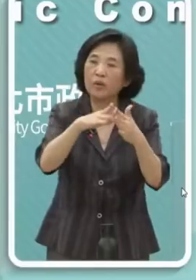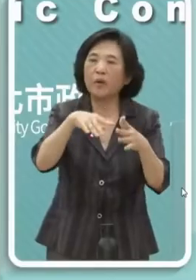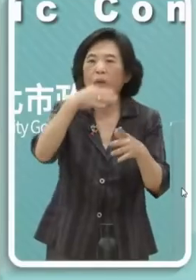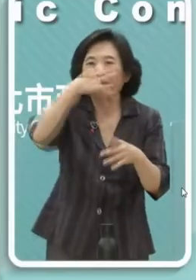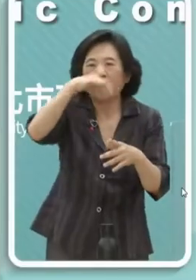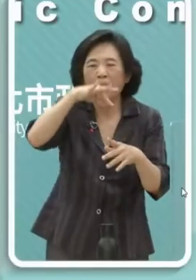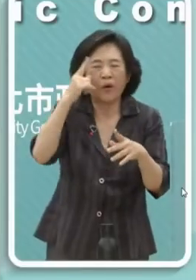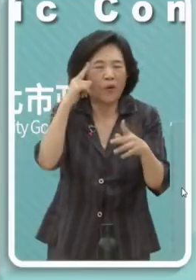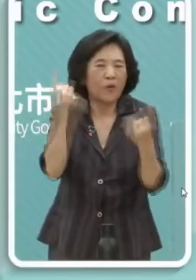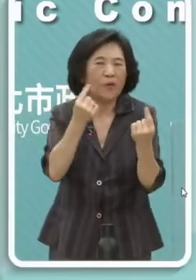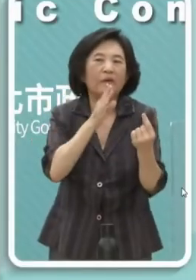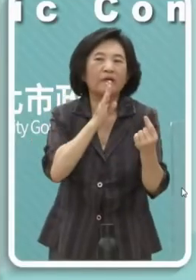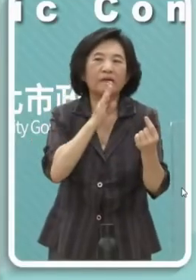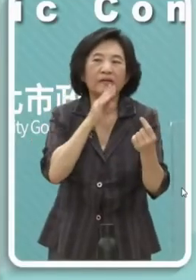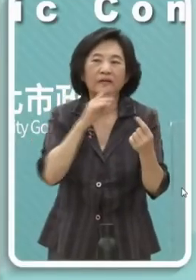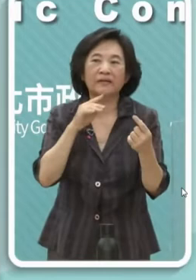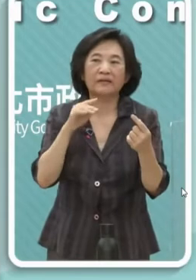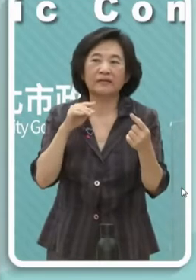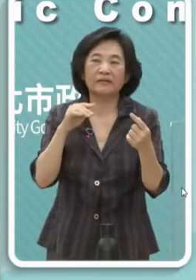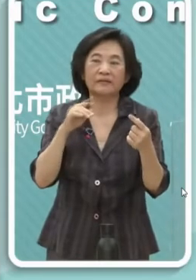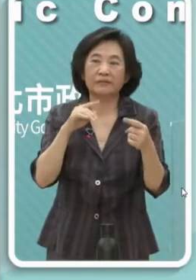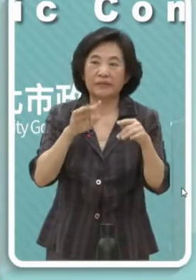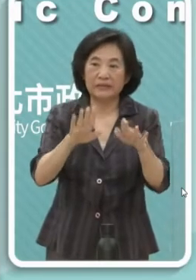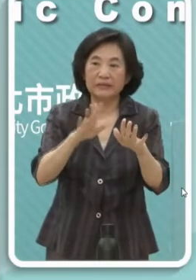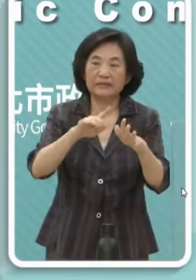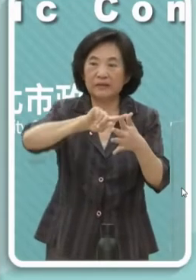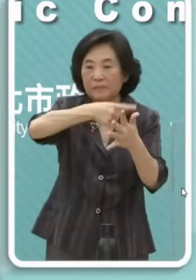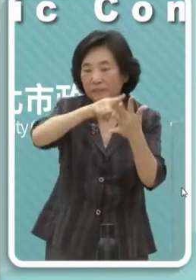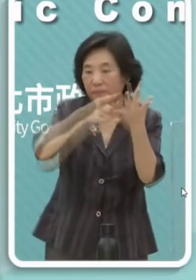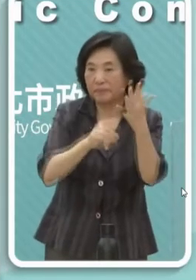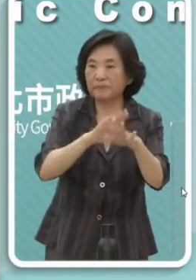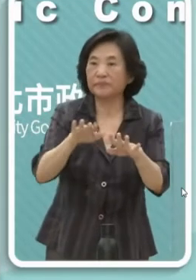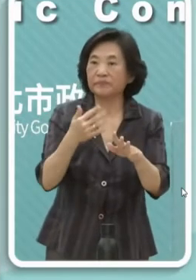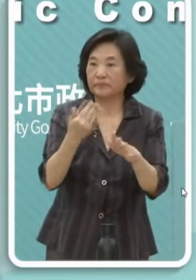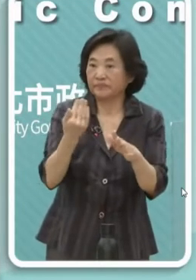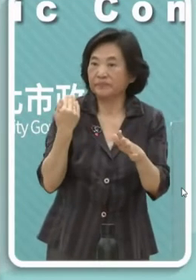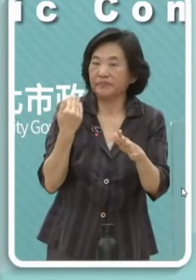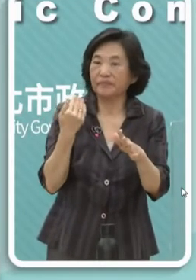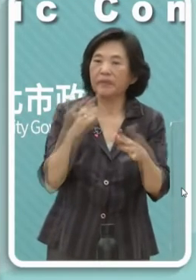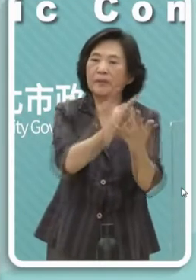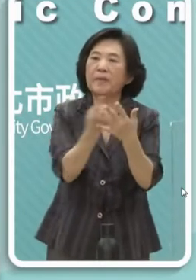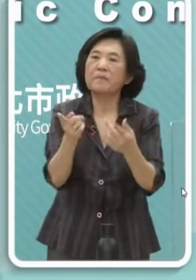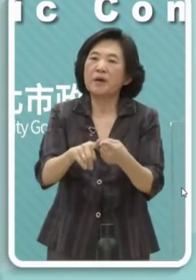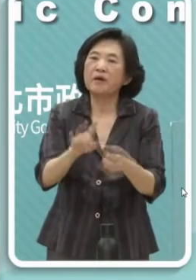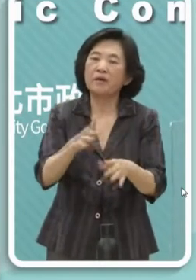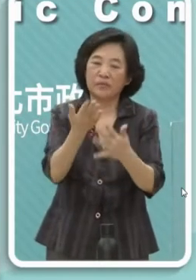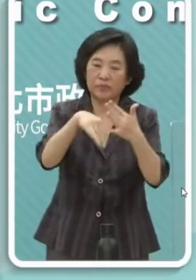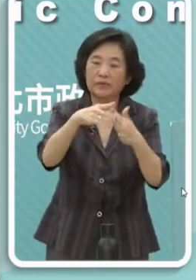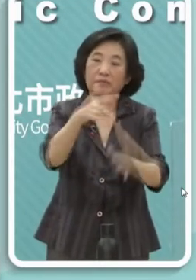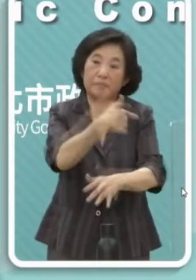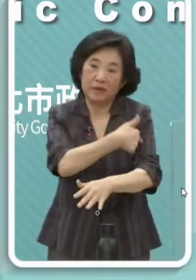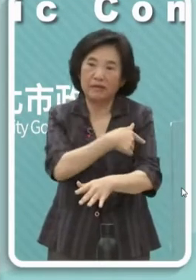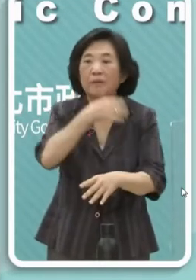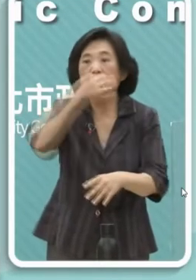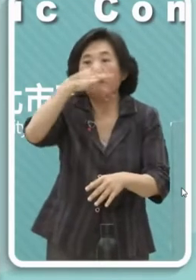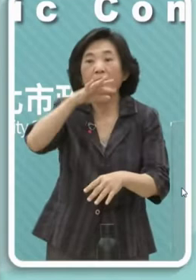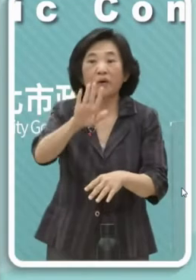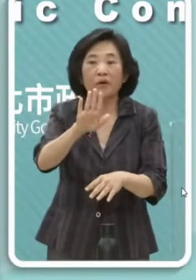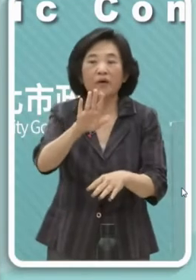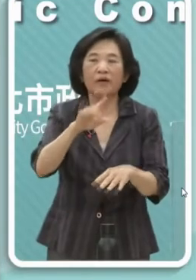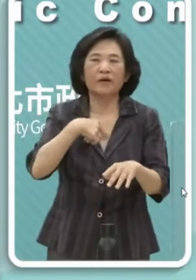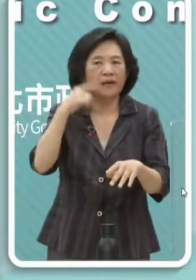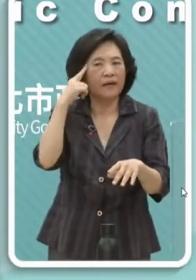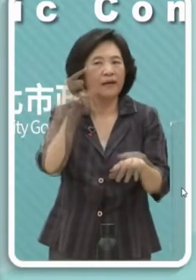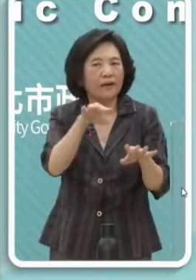苗这样，我们这种，而且我们这一轮下来，你知道，在过去已经很大家很熟悉在学校打这个流感疫苗啊，所以我